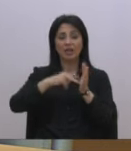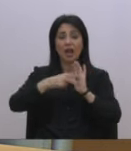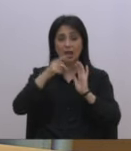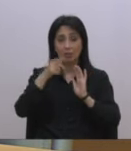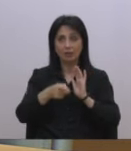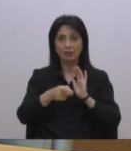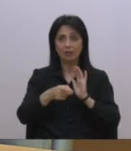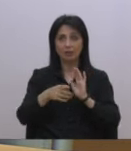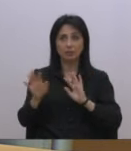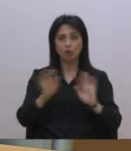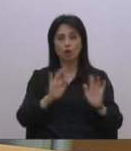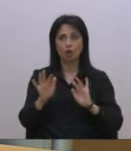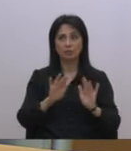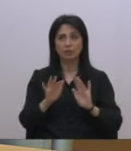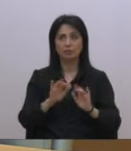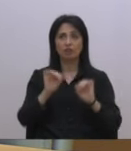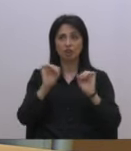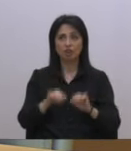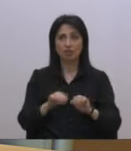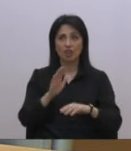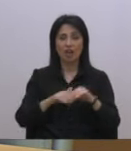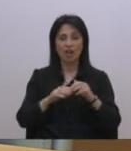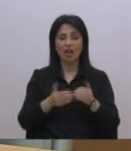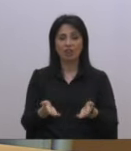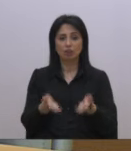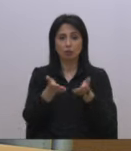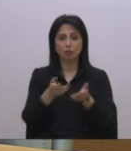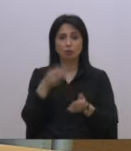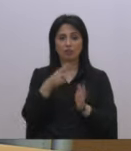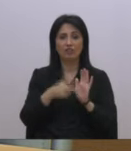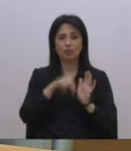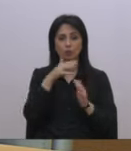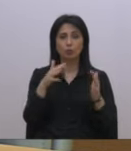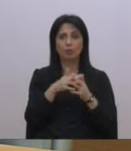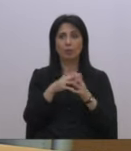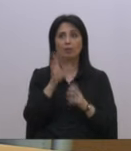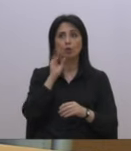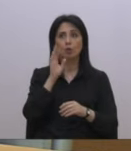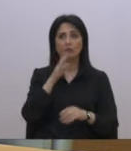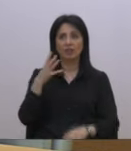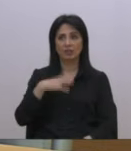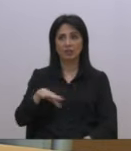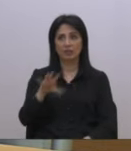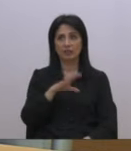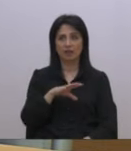დაგეგმილი ღონისძიებებით შეიძლება ხელი შეუწყო 2008 წლის ომს, როდესაც